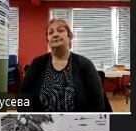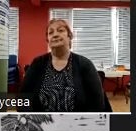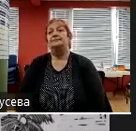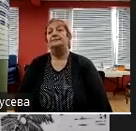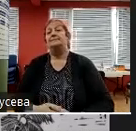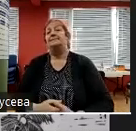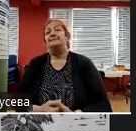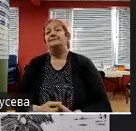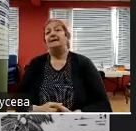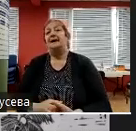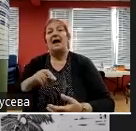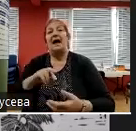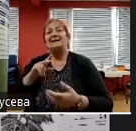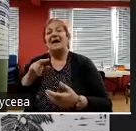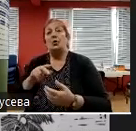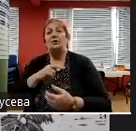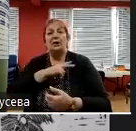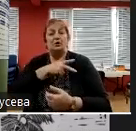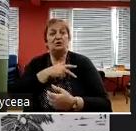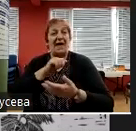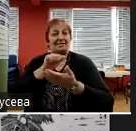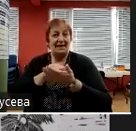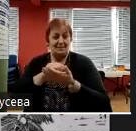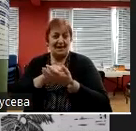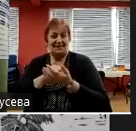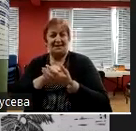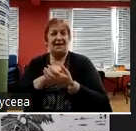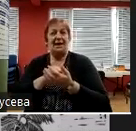Значи, за другите социални медии, Facebook,